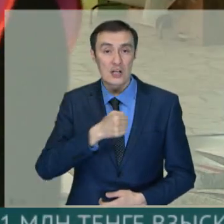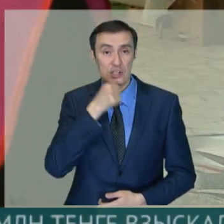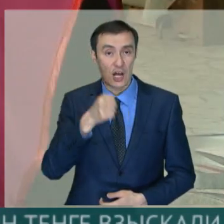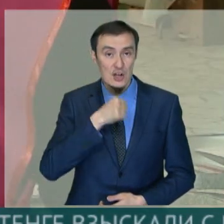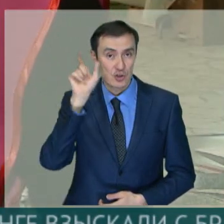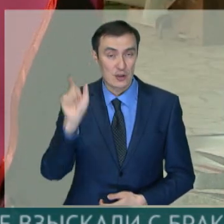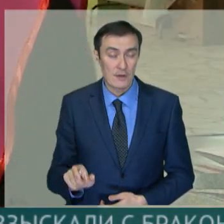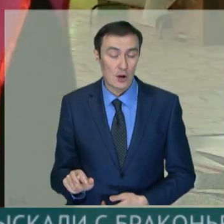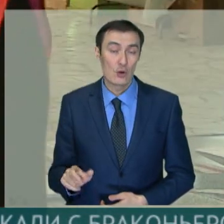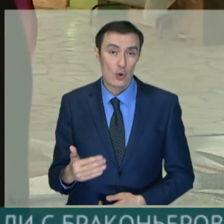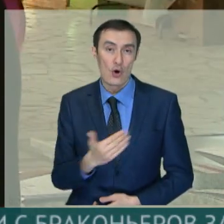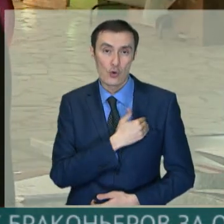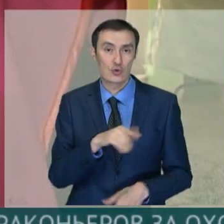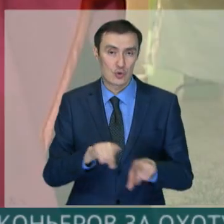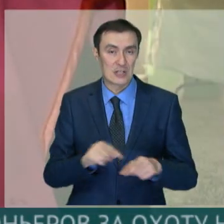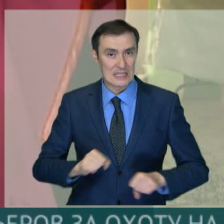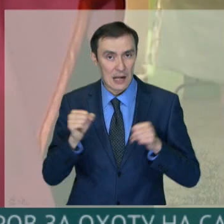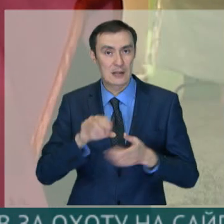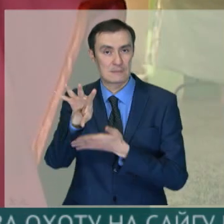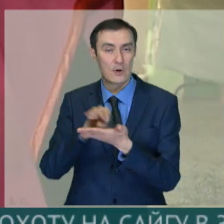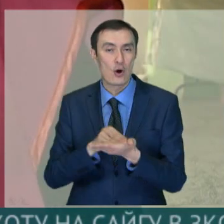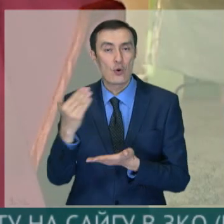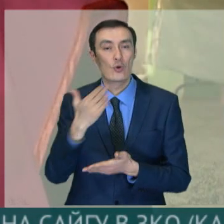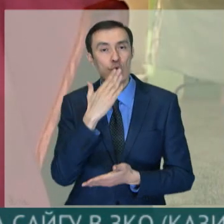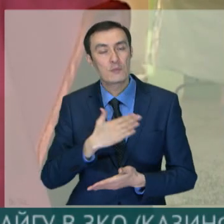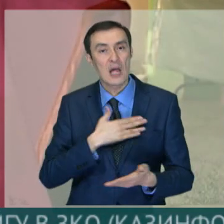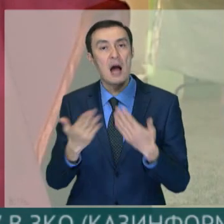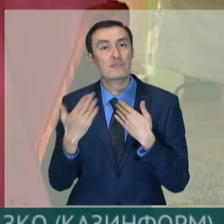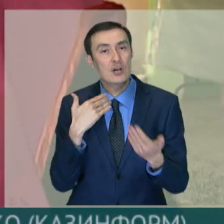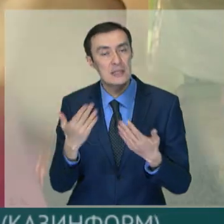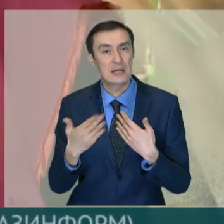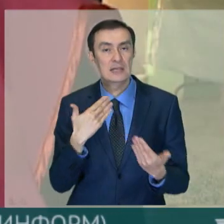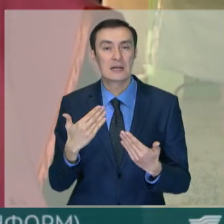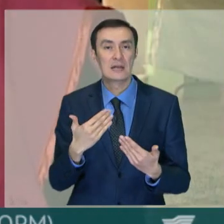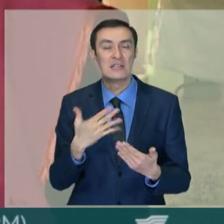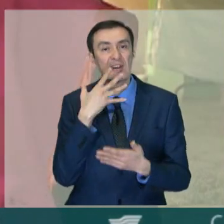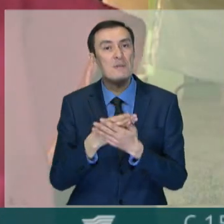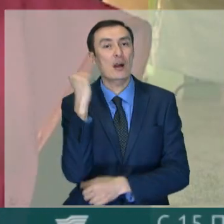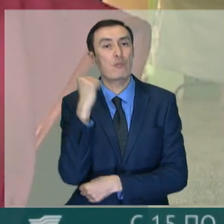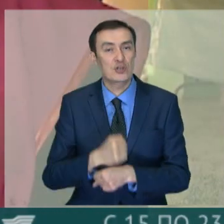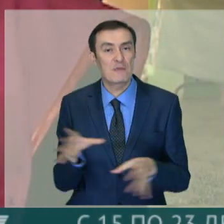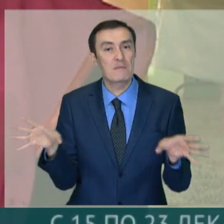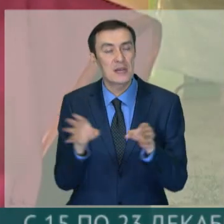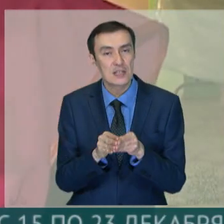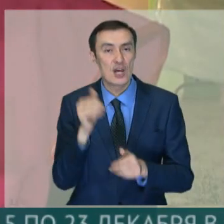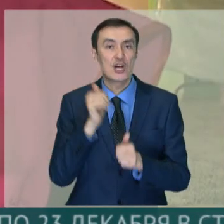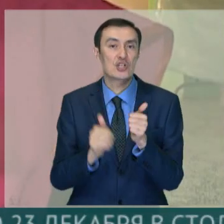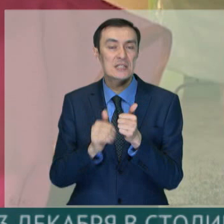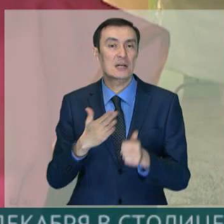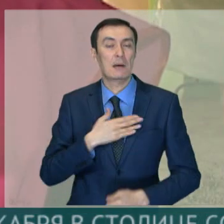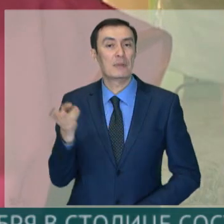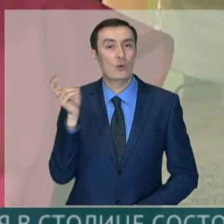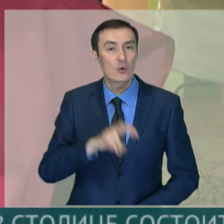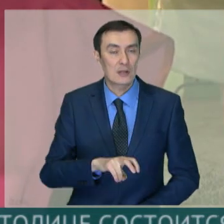и хочется что-то делать действительно. Он очень любит общаться со своими рабочими. Он часто приходит к нам